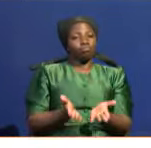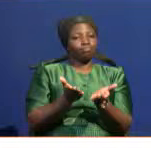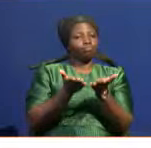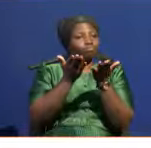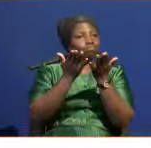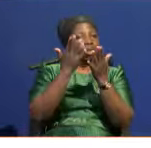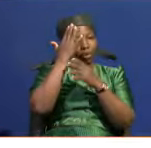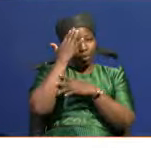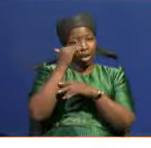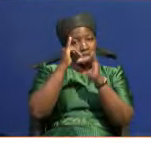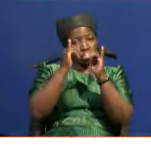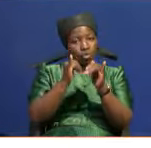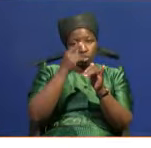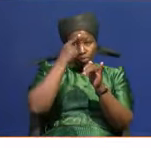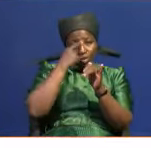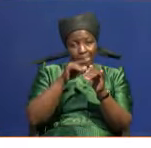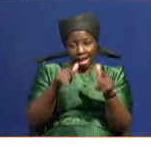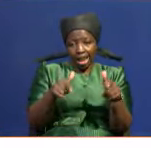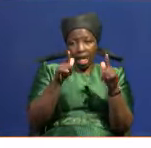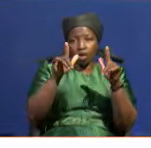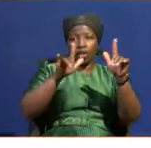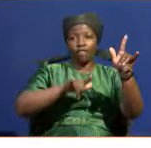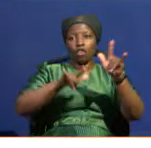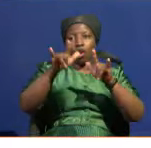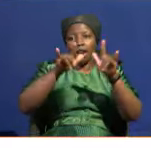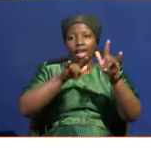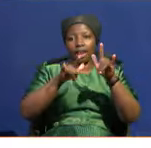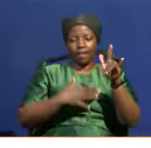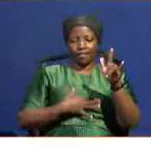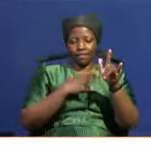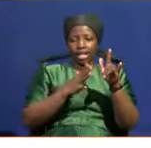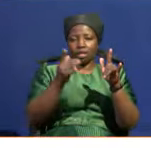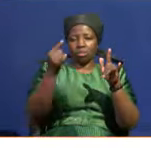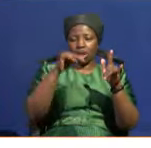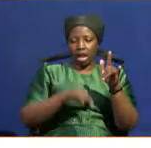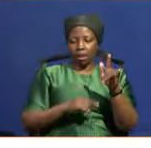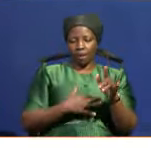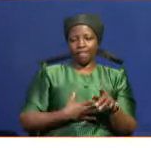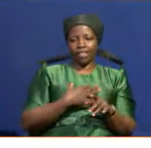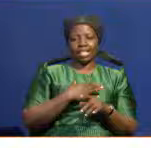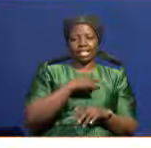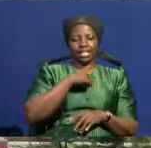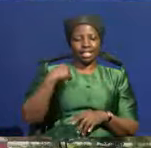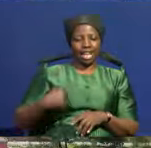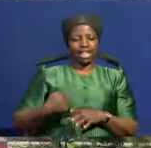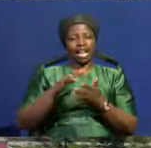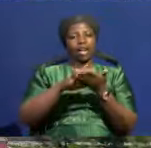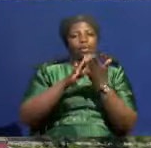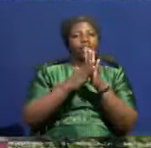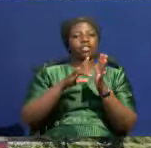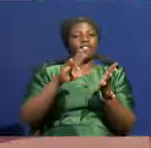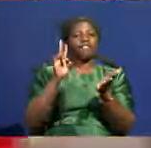zinazowaruhusu watalii wa kigeni kutoka baadhi ya mataifa kuingia nchini humo bila visa. Tazama.